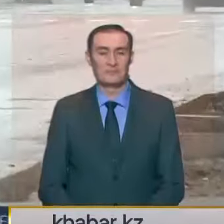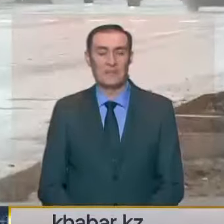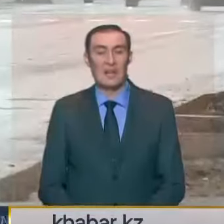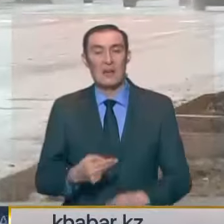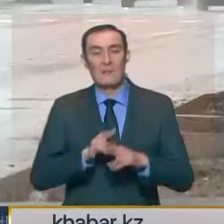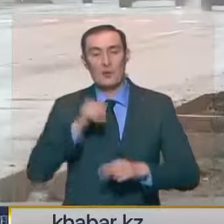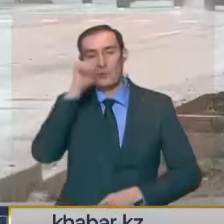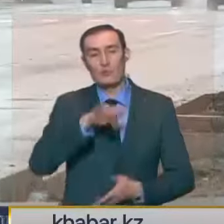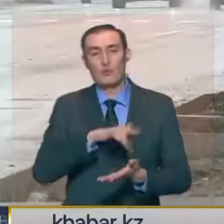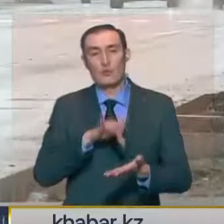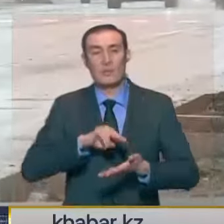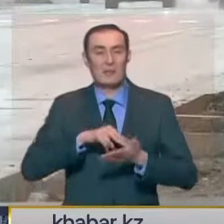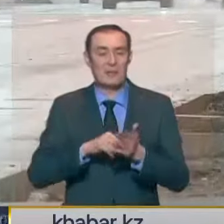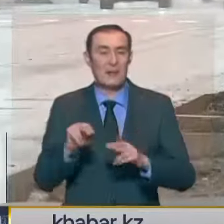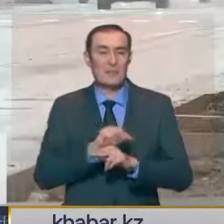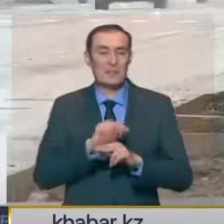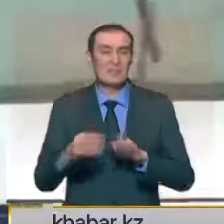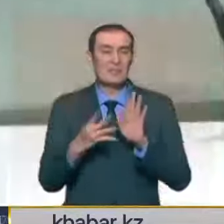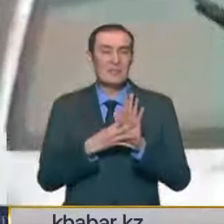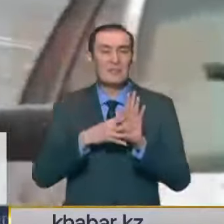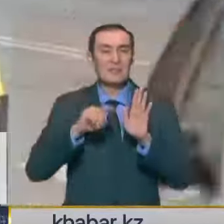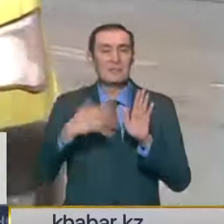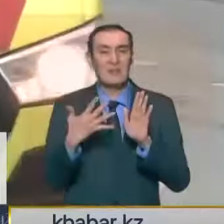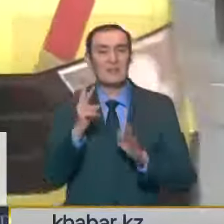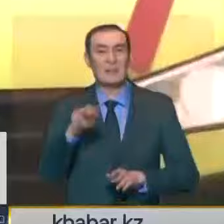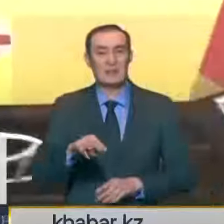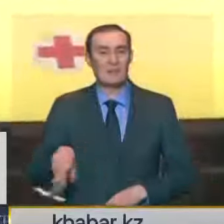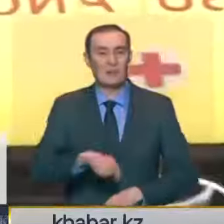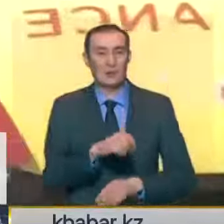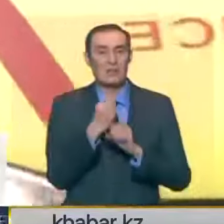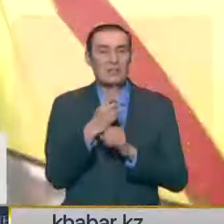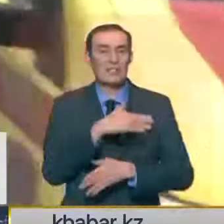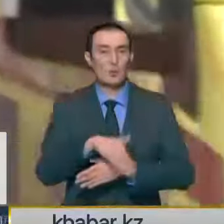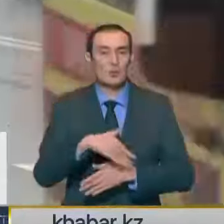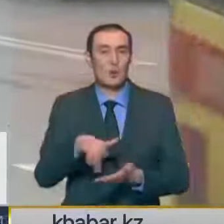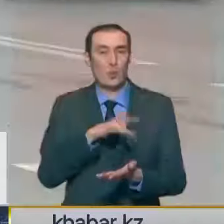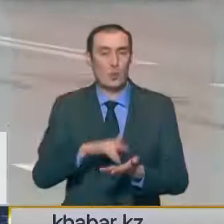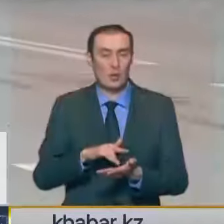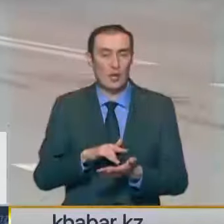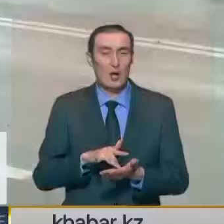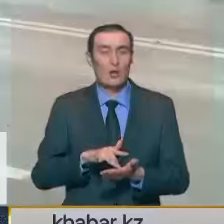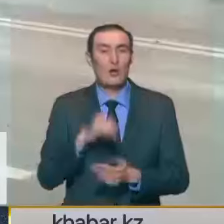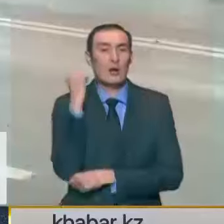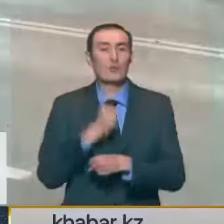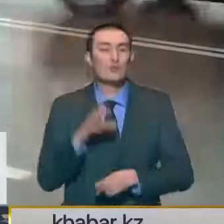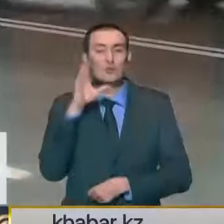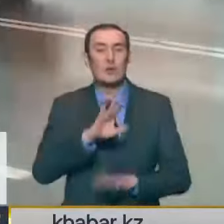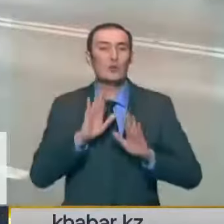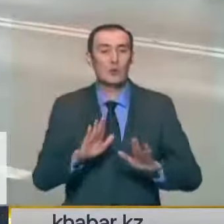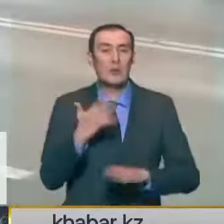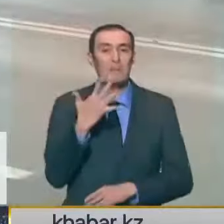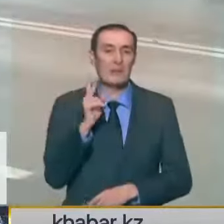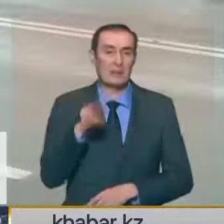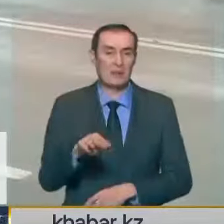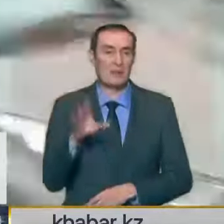в этом году в арау планировали отремонтировать 9,5 км дорог на 12 улицах города но дорожники успели уложить только 5